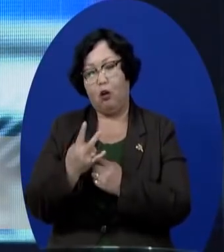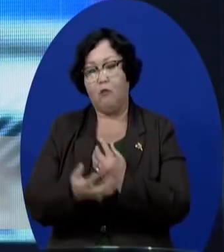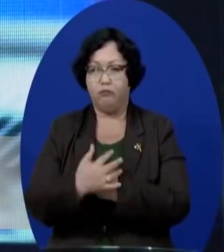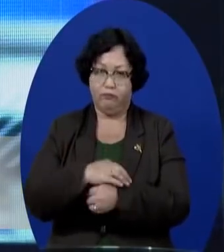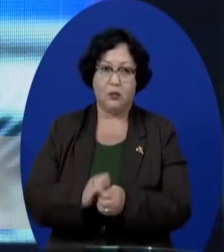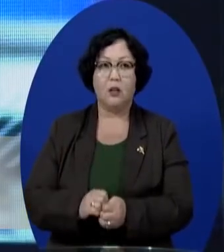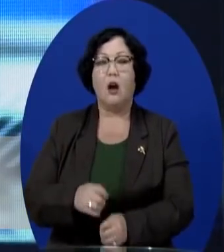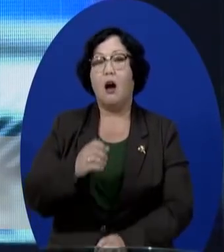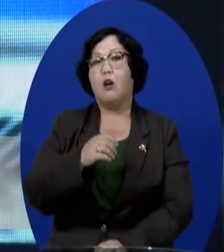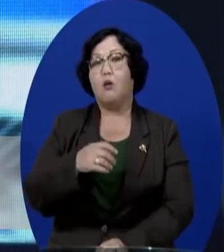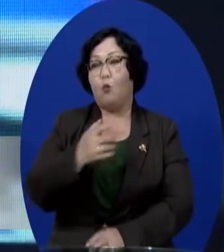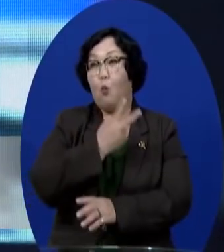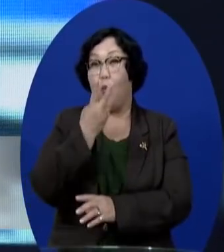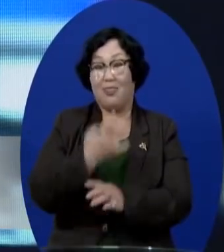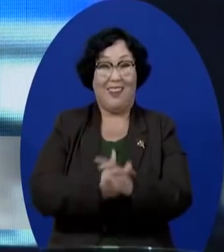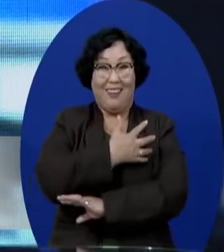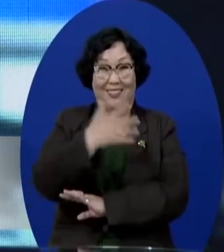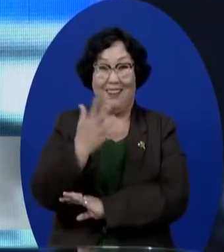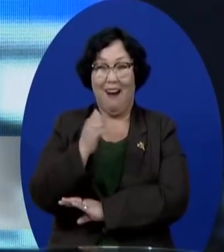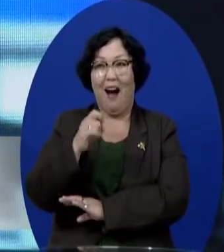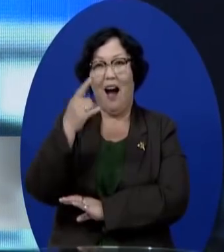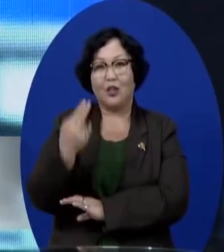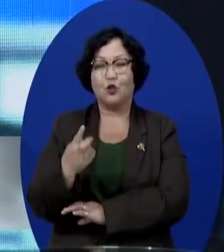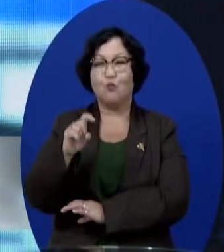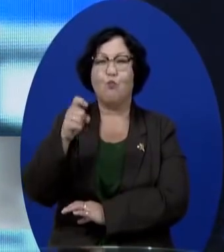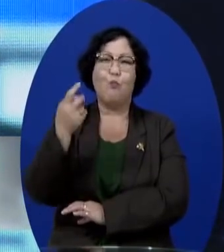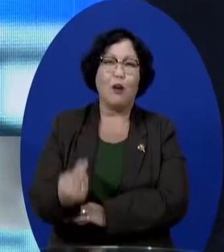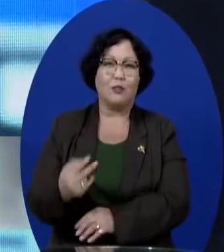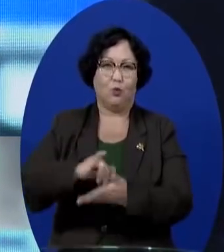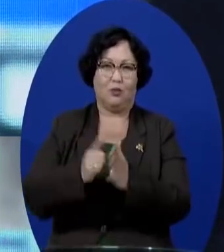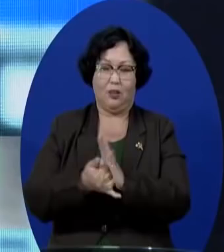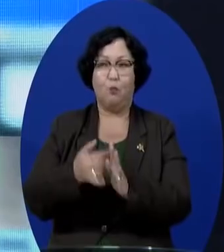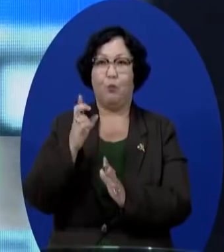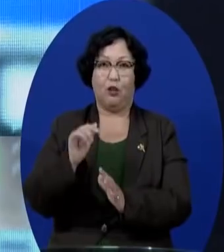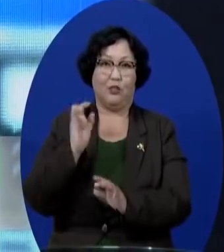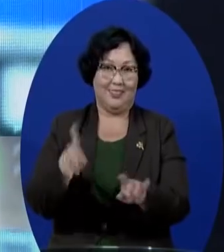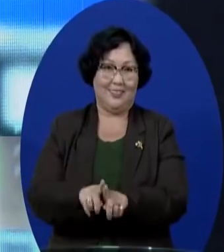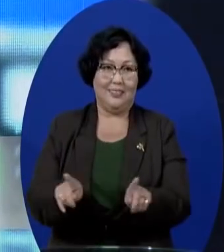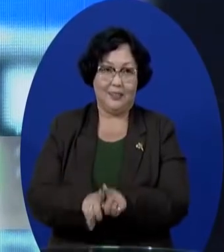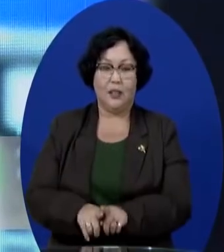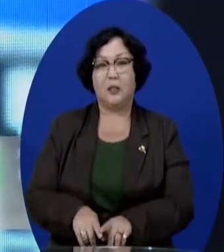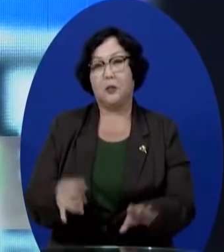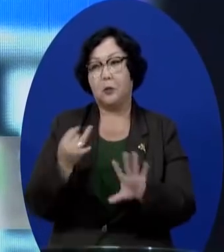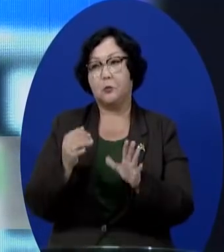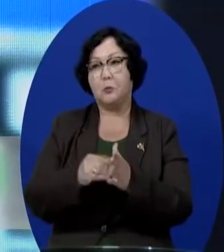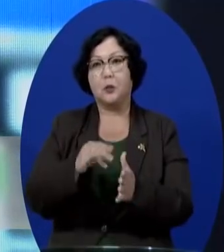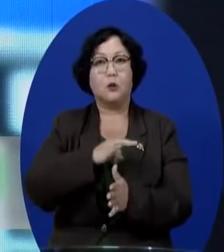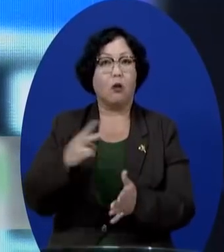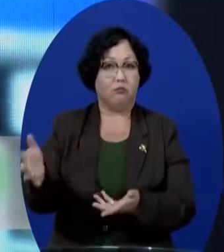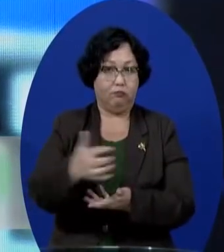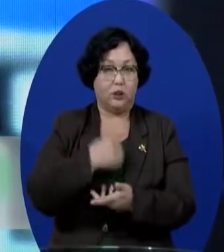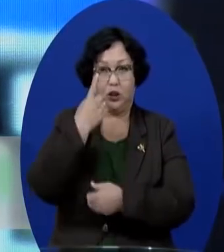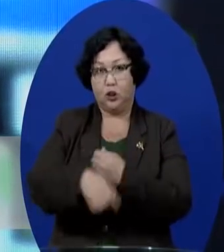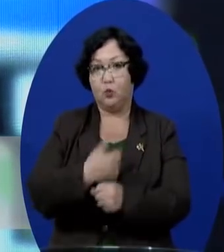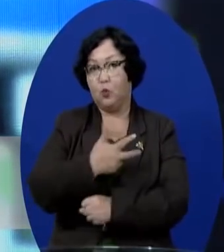аарсан болцсон доороо байгаа юм байна. За, энэ жил манай улс 470,000 орчим тонн улаан бодаа хурааж авах төлөвлөгөөтэй байгаа. Дотоодын улаан бодаа хэрэгцээ жилдээ